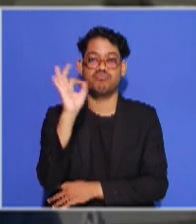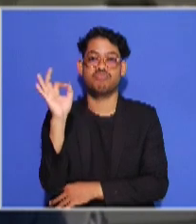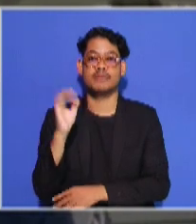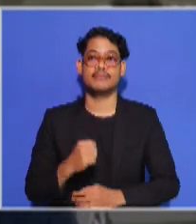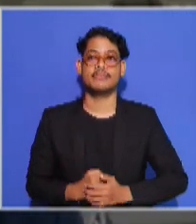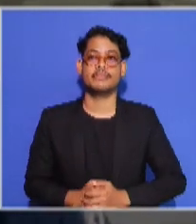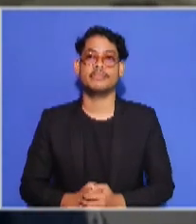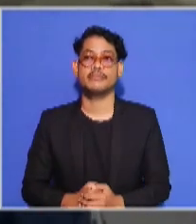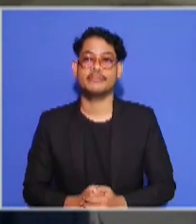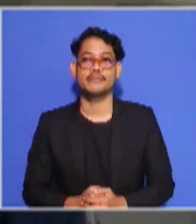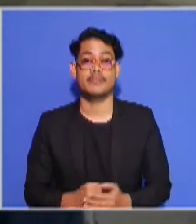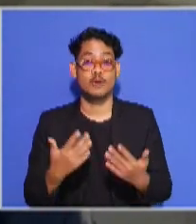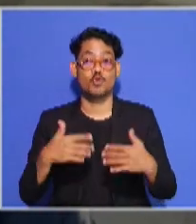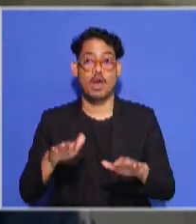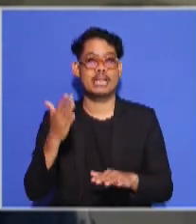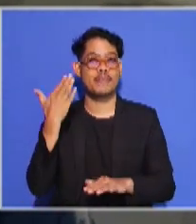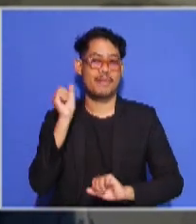Kemarin juga dilakukan